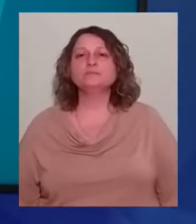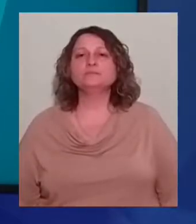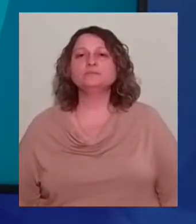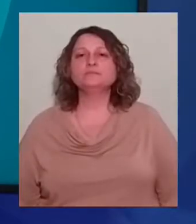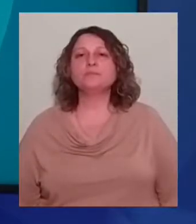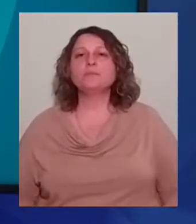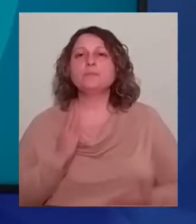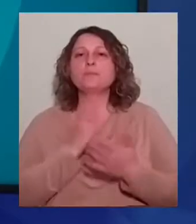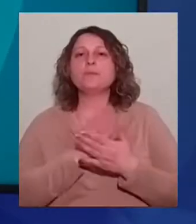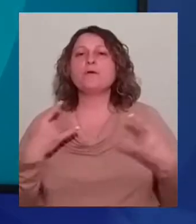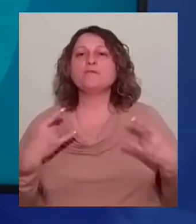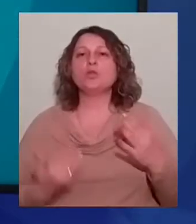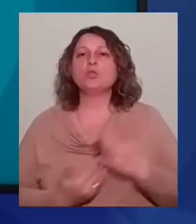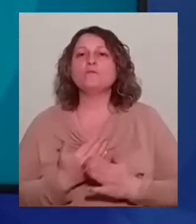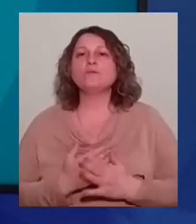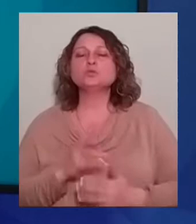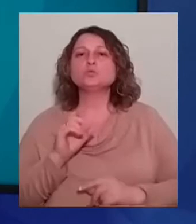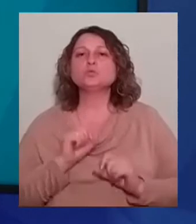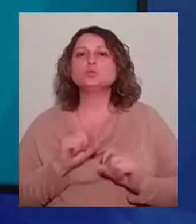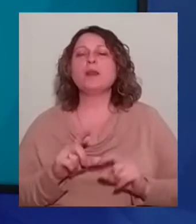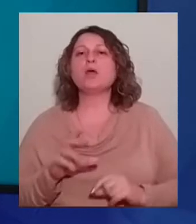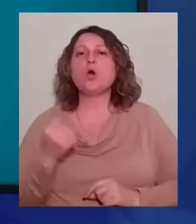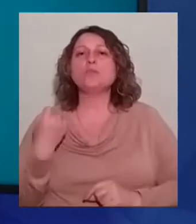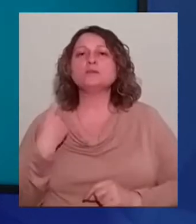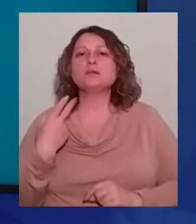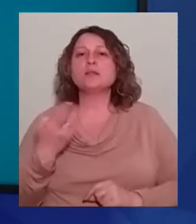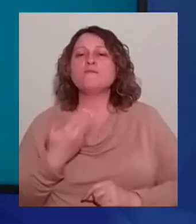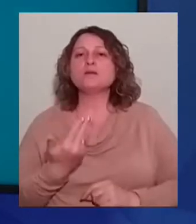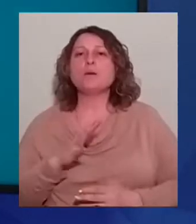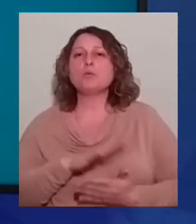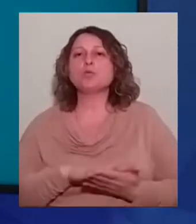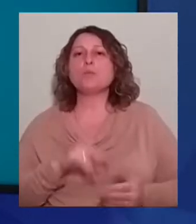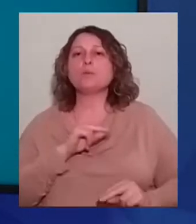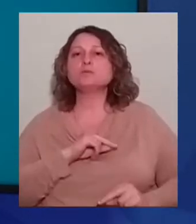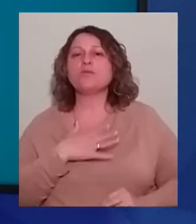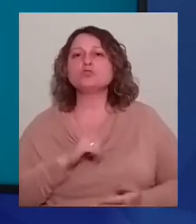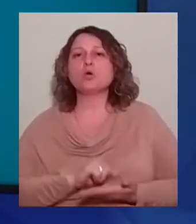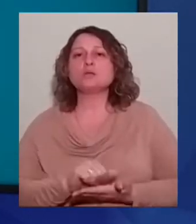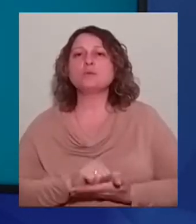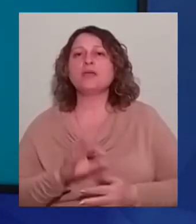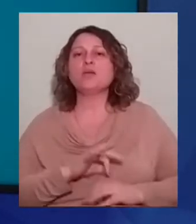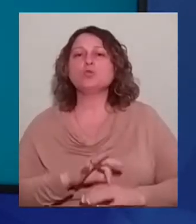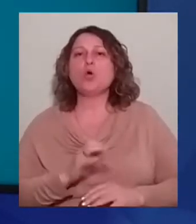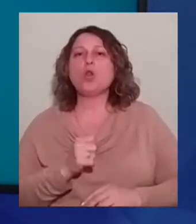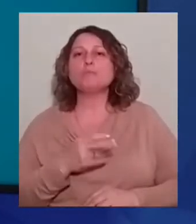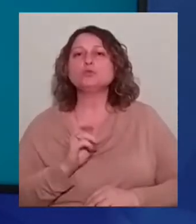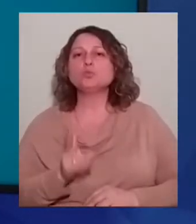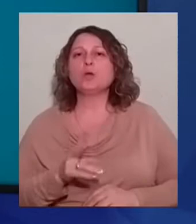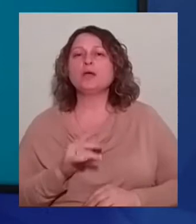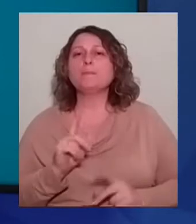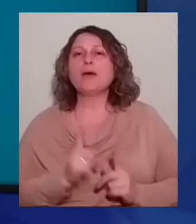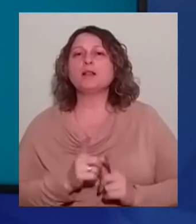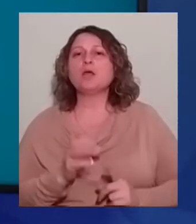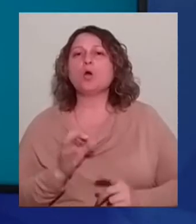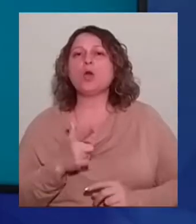прямому ефірі новини на Суспільному Одеса. Для вас продовжують працювати наші кореспонденти та ведуча Ольга Міщук. Сурдопереклад